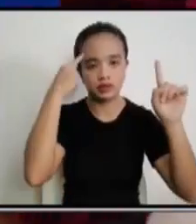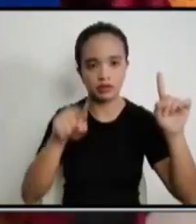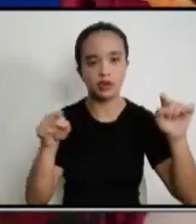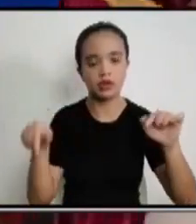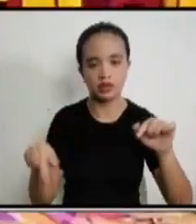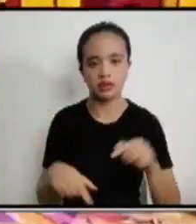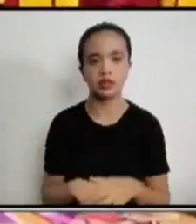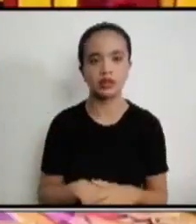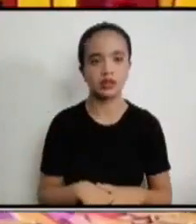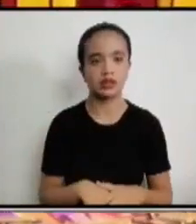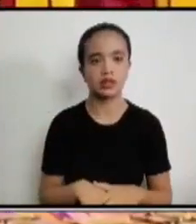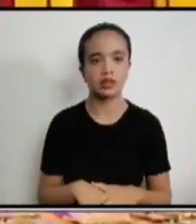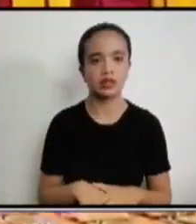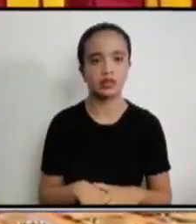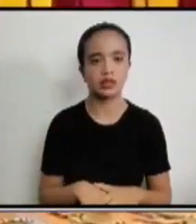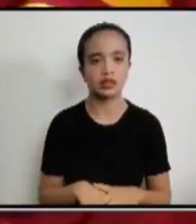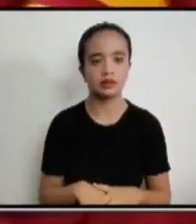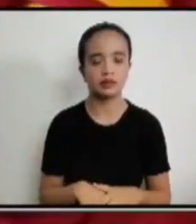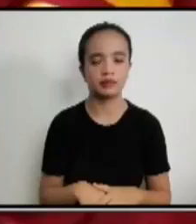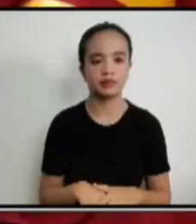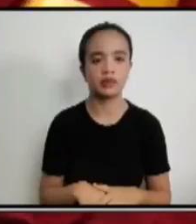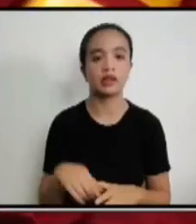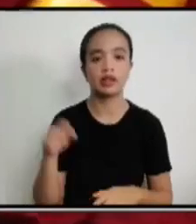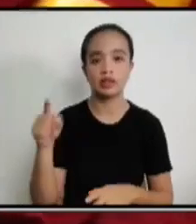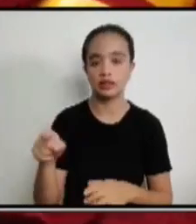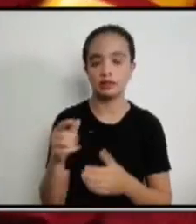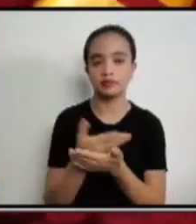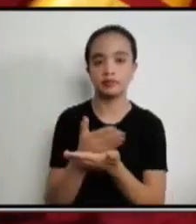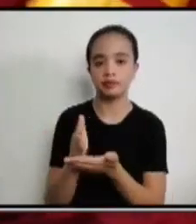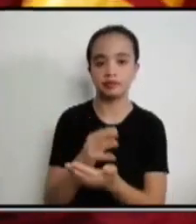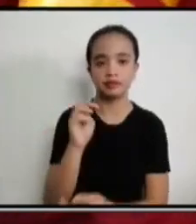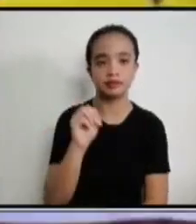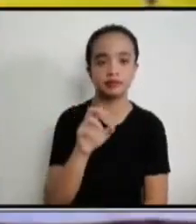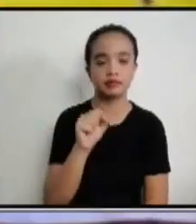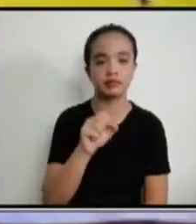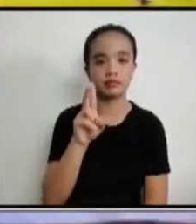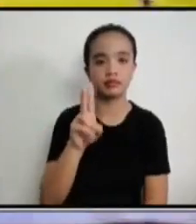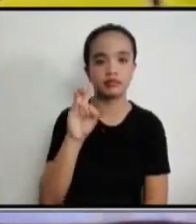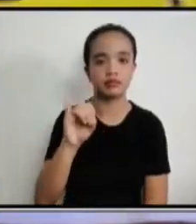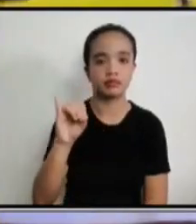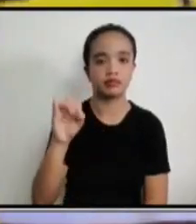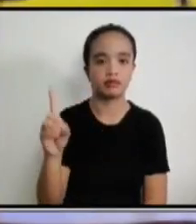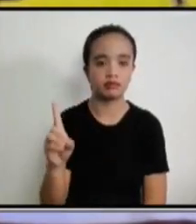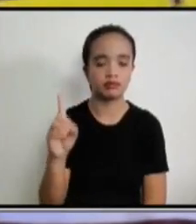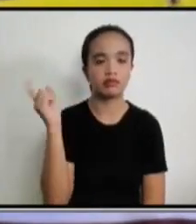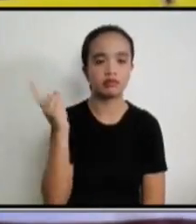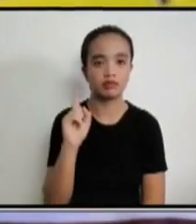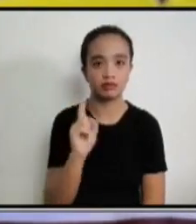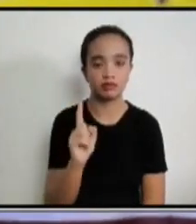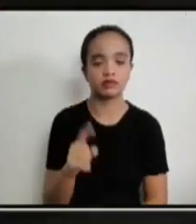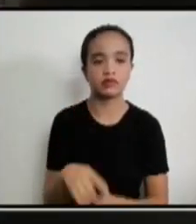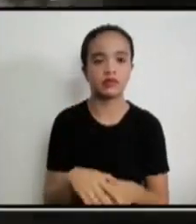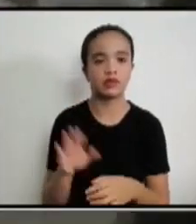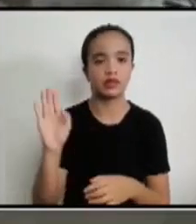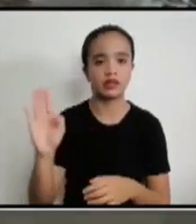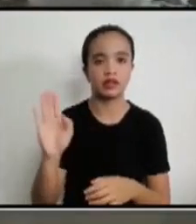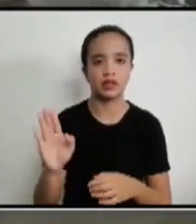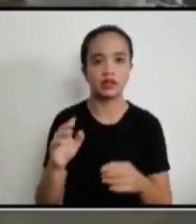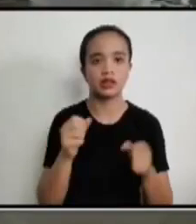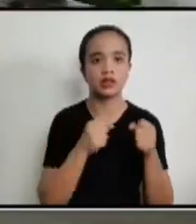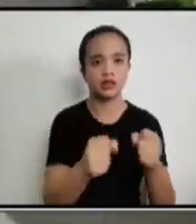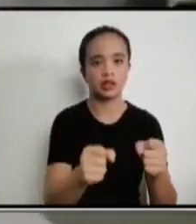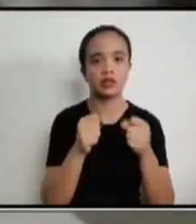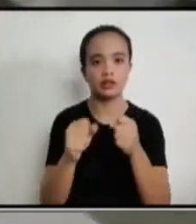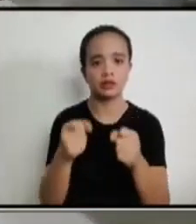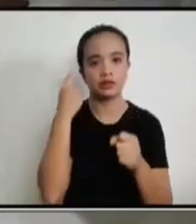sa nagmahal sa kuha. Ibinahagi naman ni MSU-IIT Chancellor Alizine Ditukalan ang kanilang mga strategiya para sa patuloy